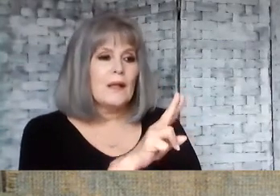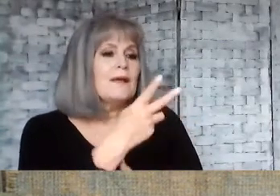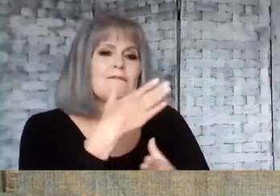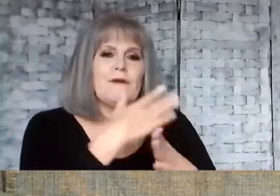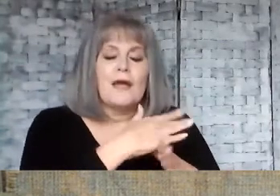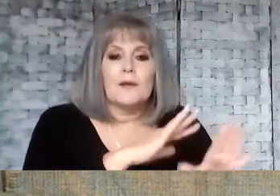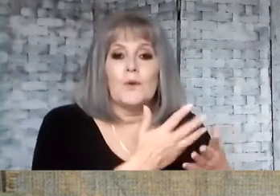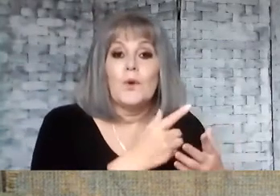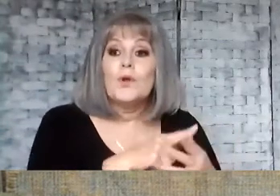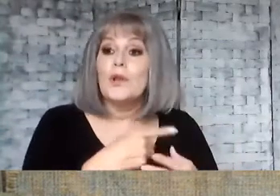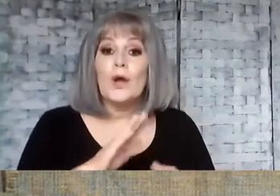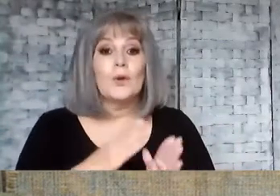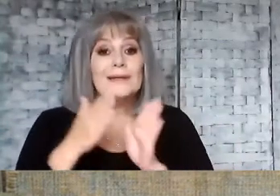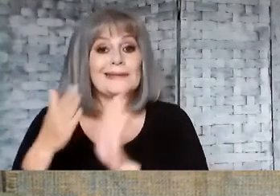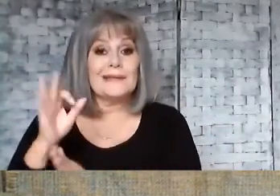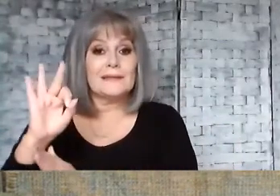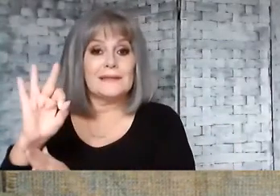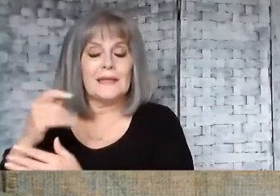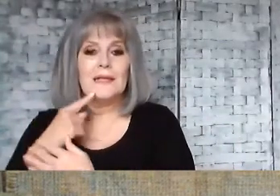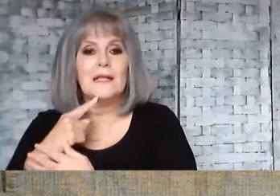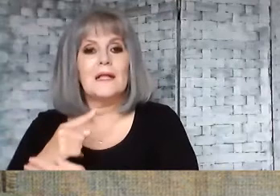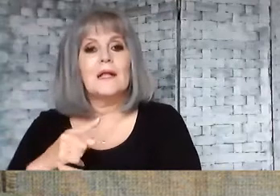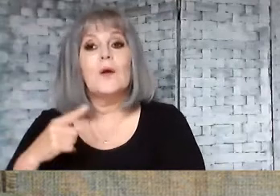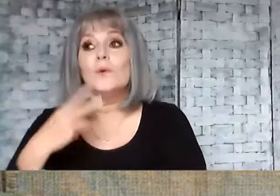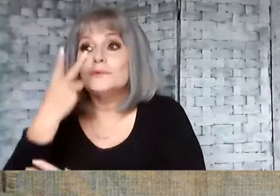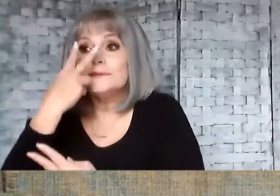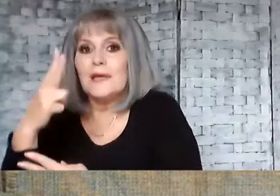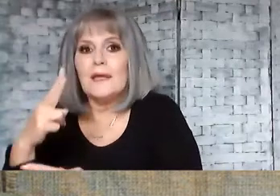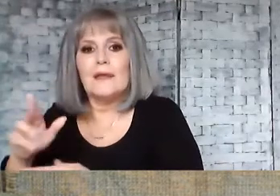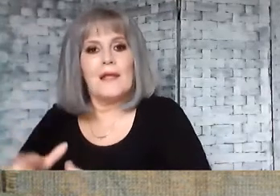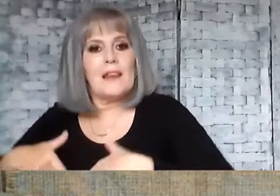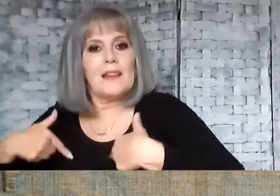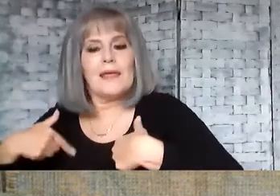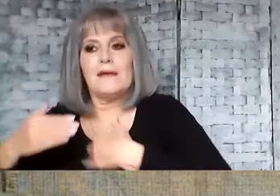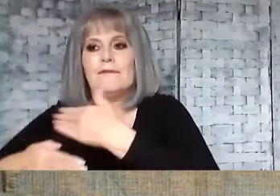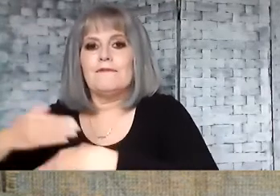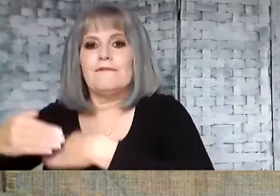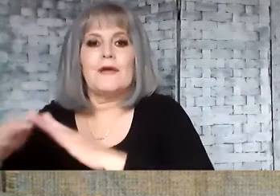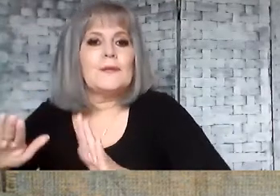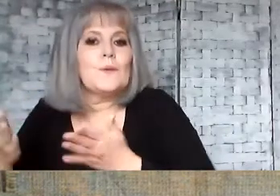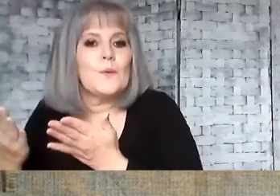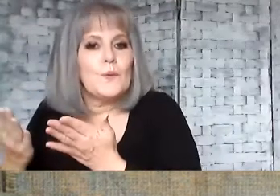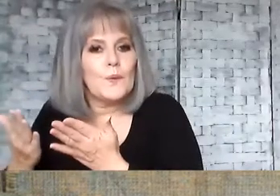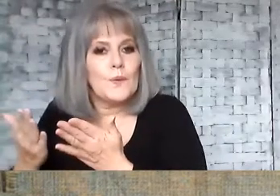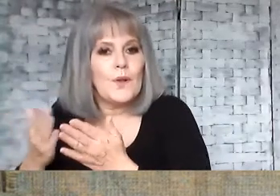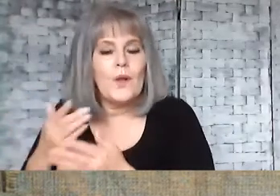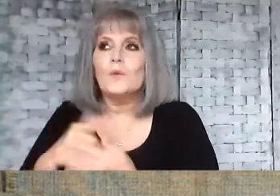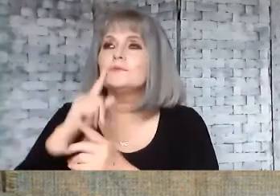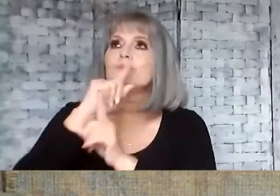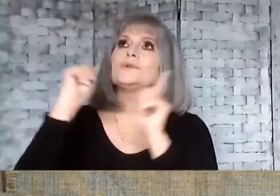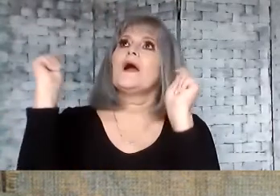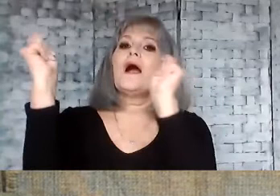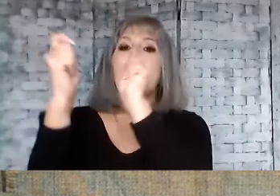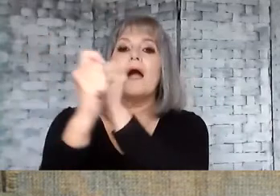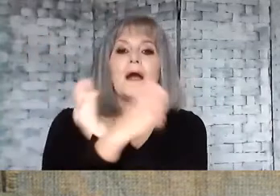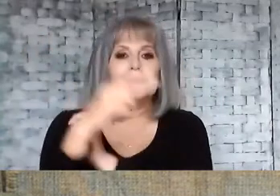nou een bykie, na hoe leef ons die story verder. Hierdie story het geweldige implikaties vir my en jou. Ek denk in die eerste plek gaan ons moet anders